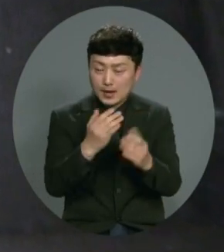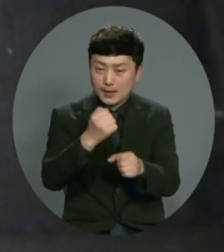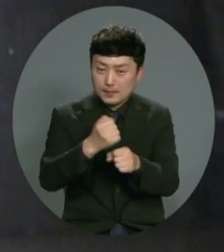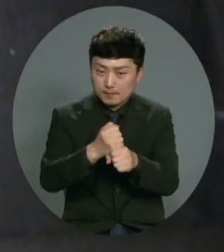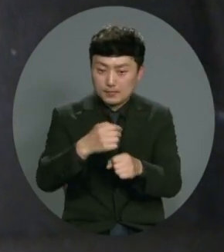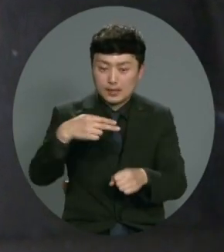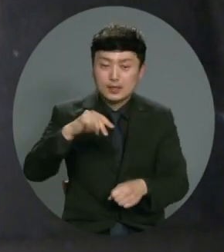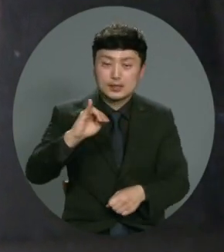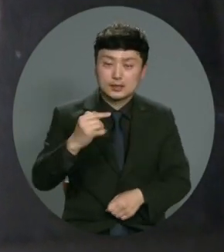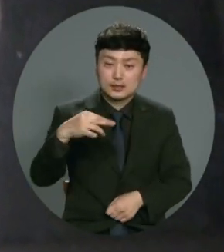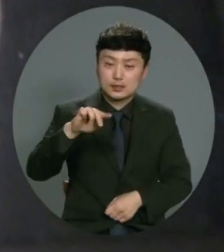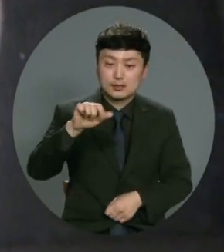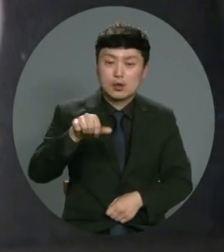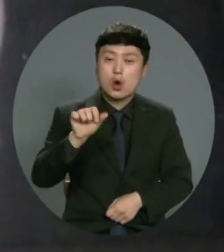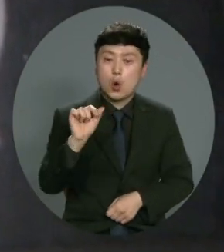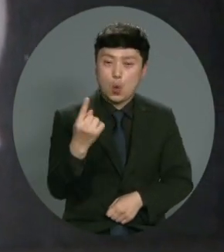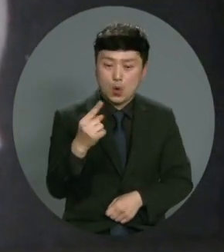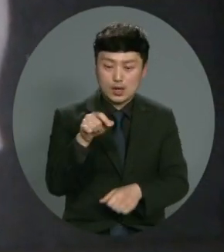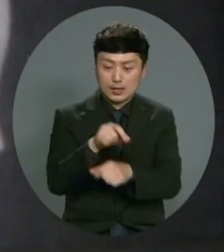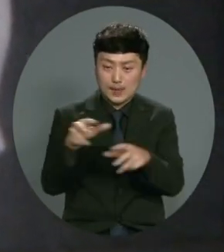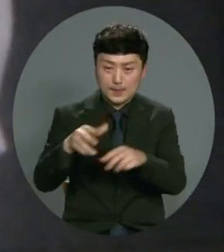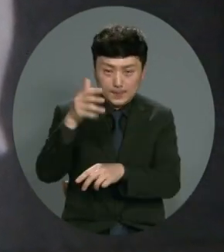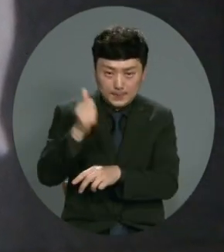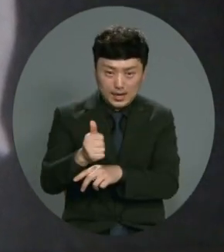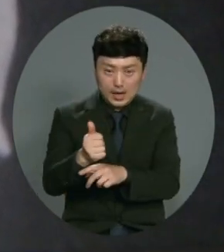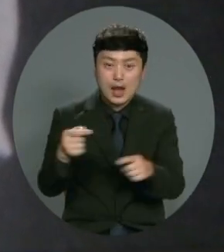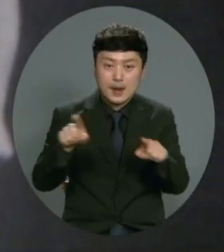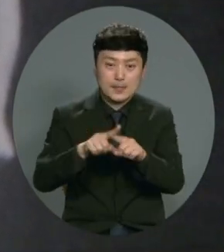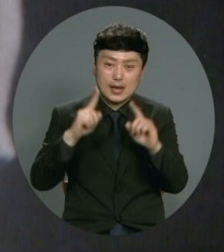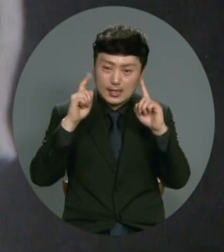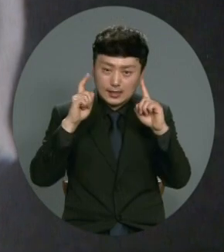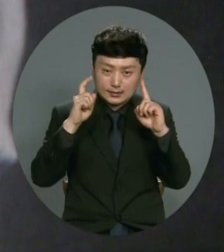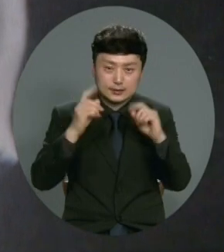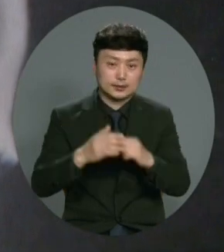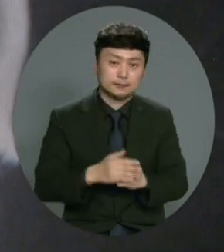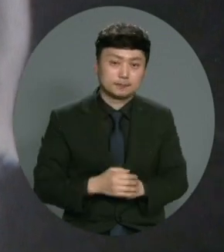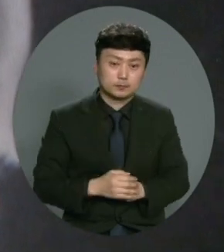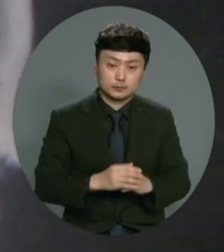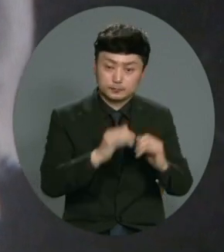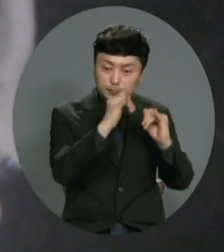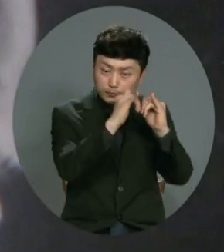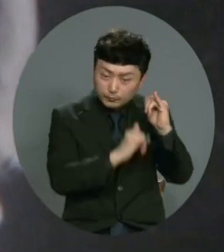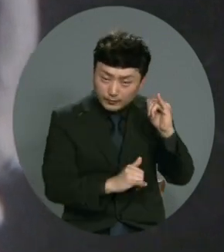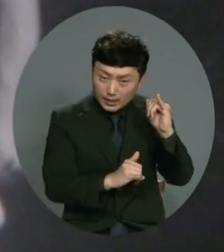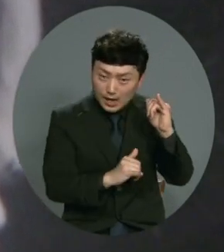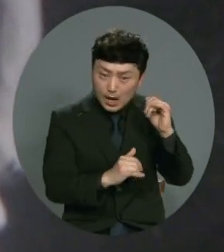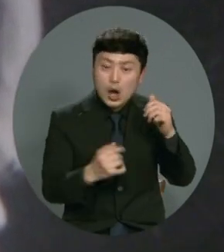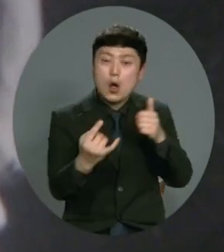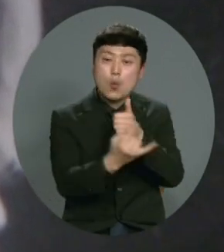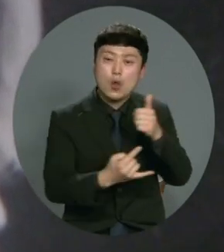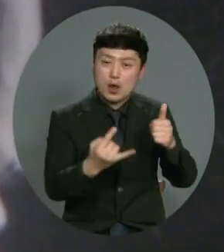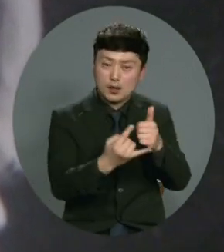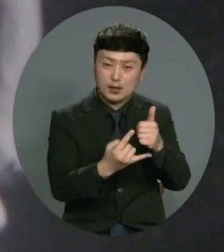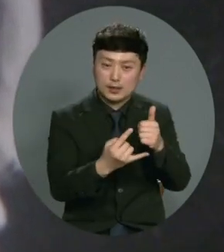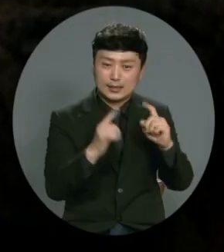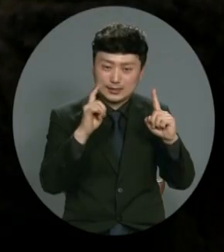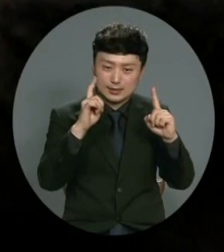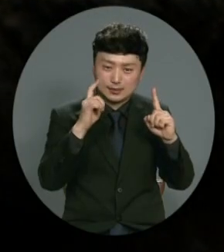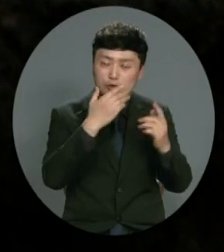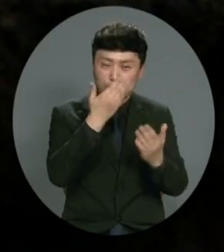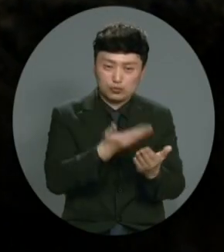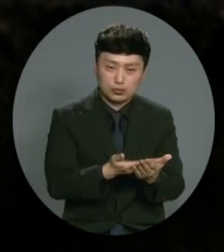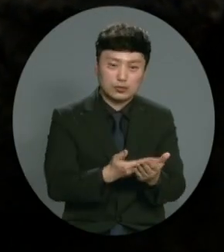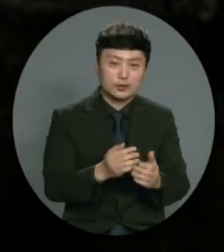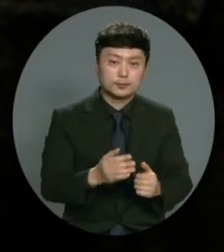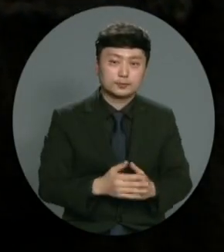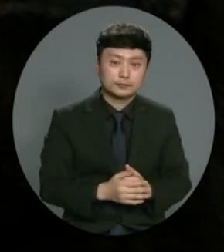된 신석호 당시 사무국장과 찍은이 사진은 초창기 국편의 역사를 말해주는 귀한 기록입니다